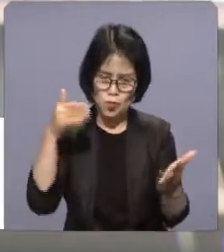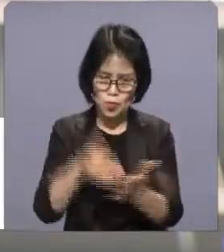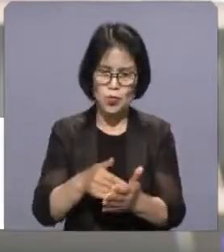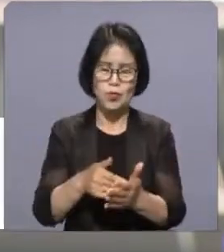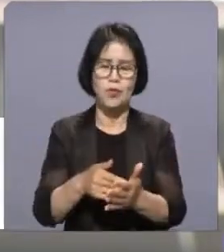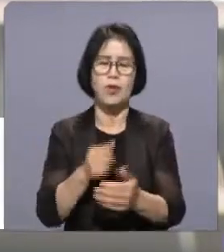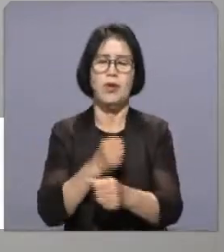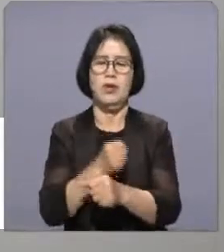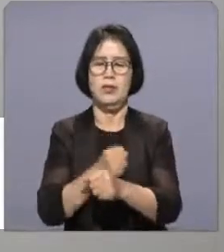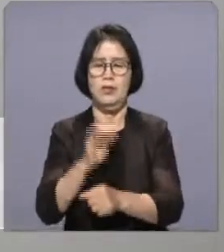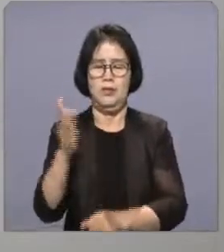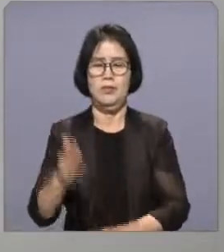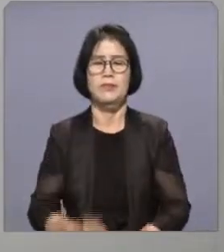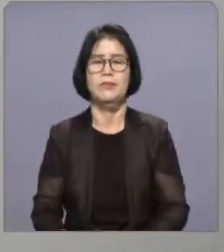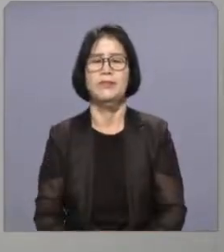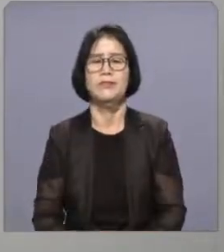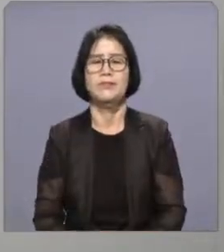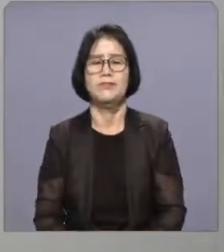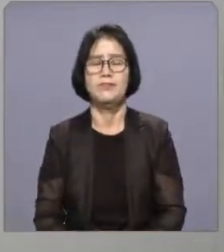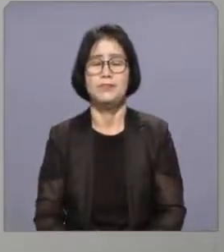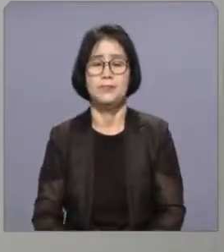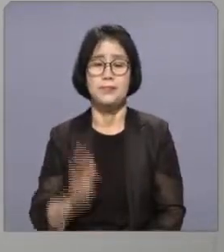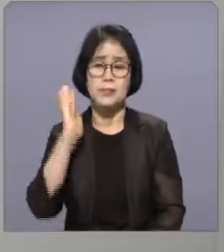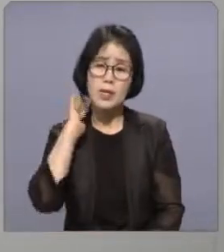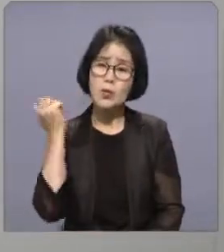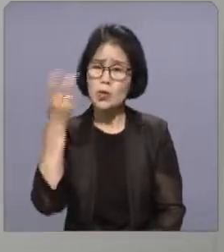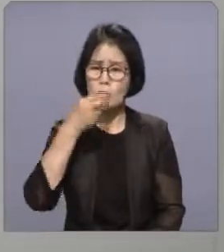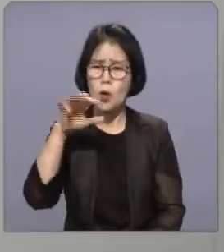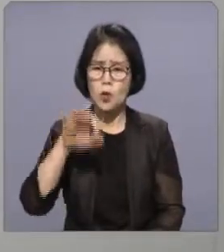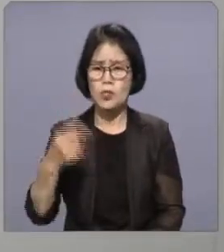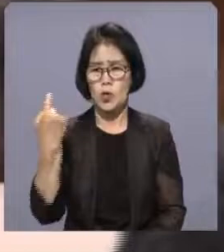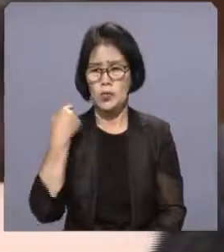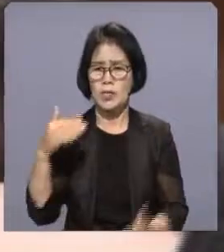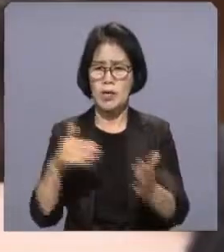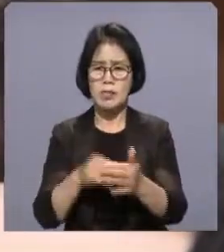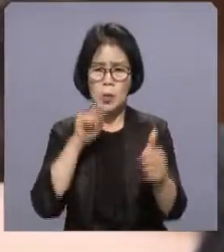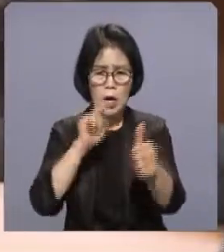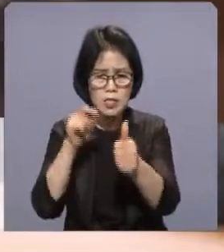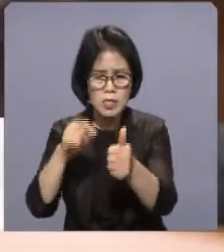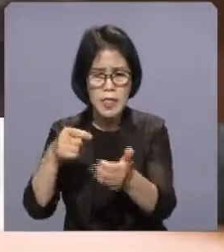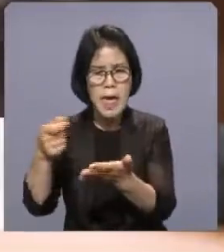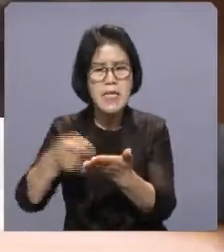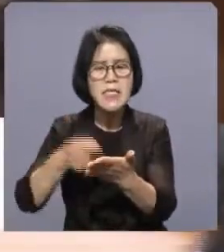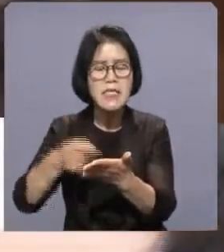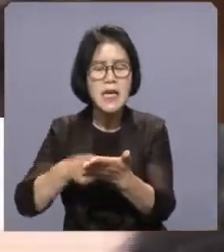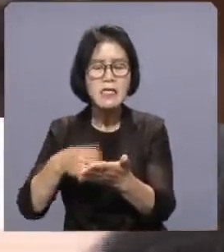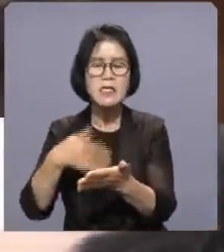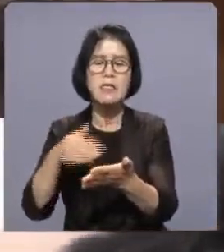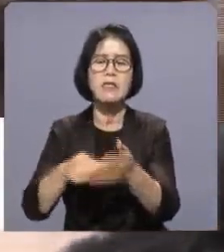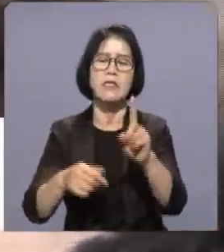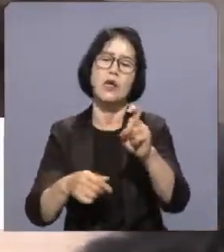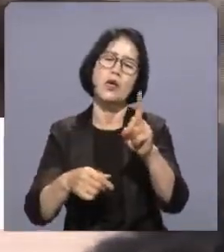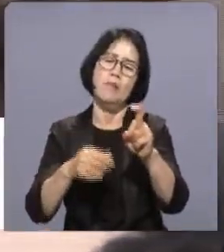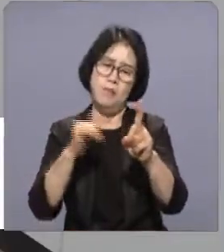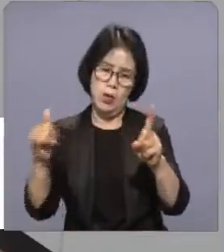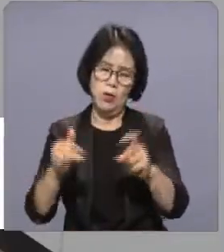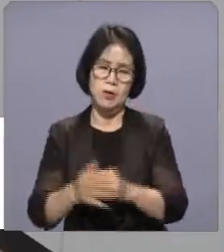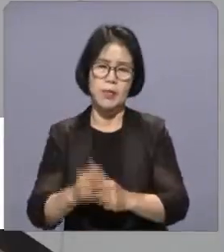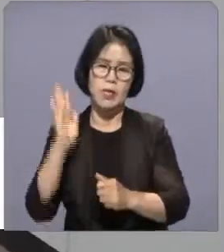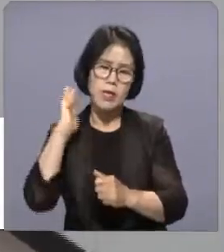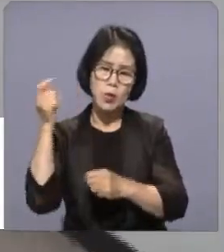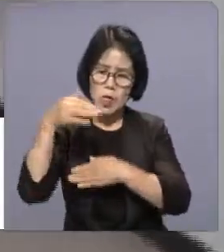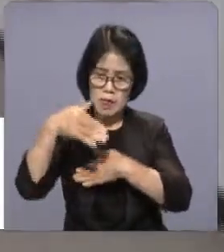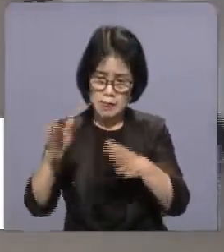않도록 해야 되는 겁니다. 대통령 경호처는 어제까지 확진된 출입 기자가 11명 나오자 대통령 집무실